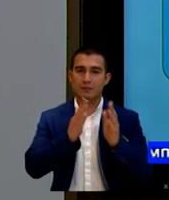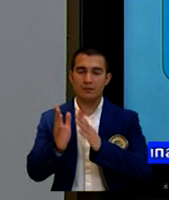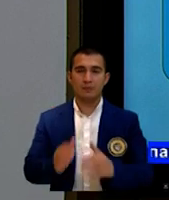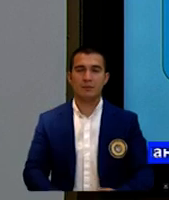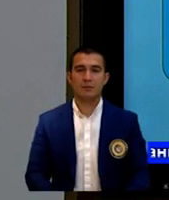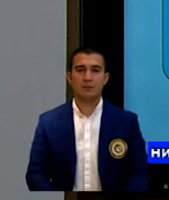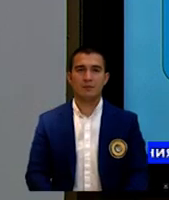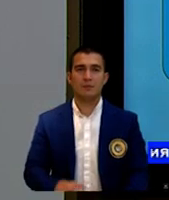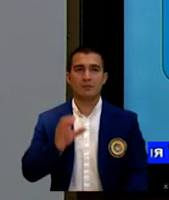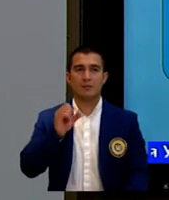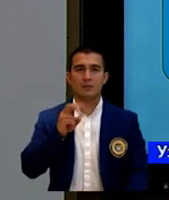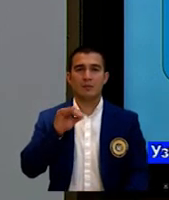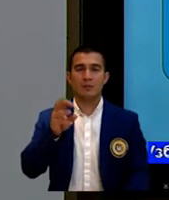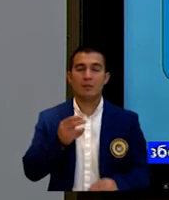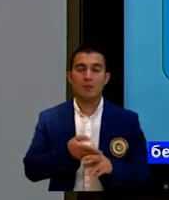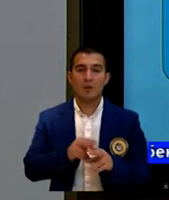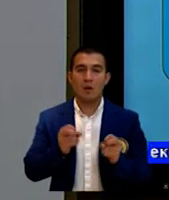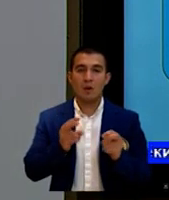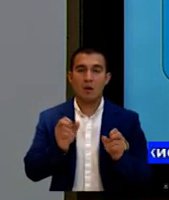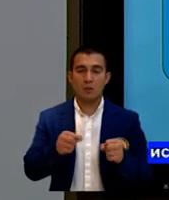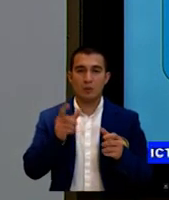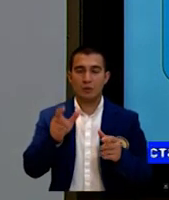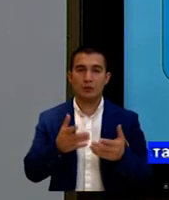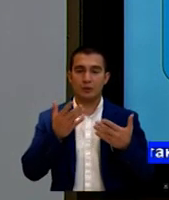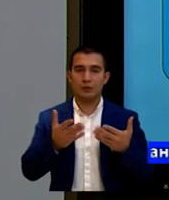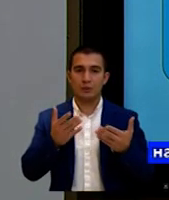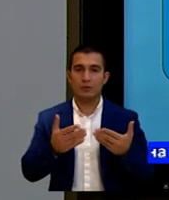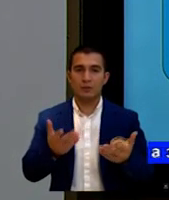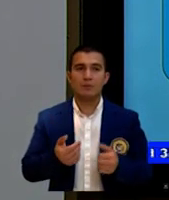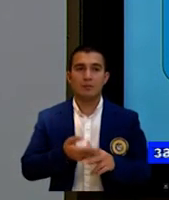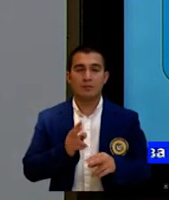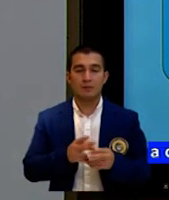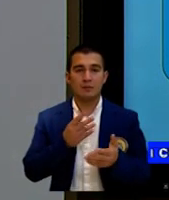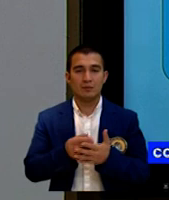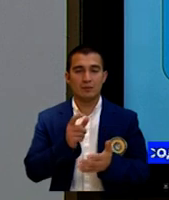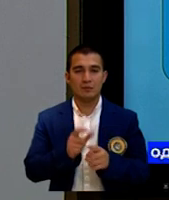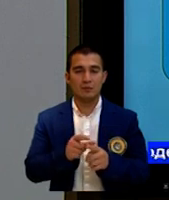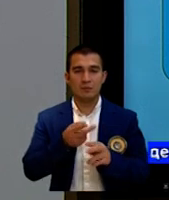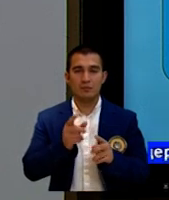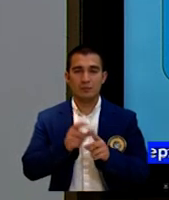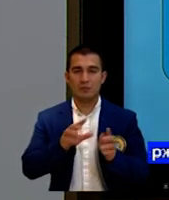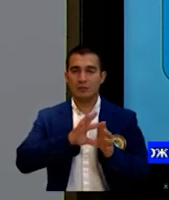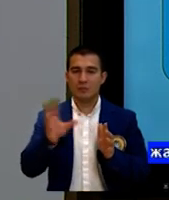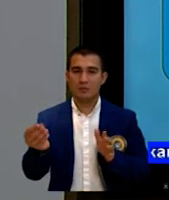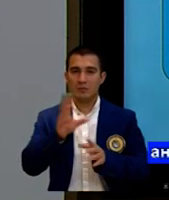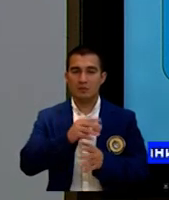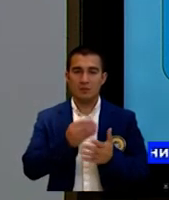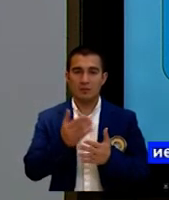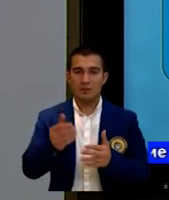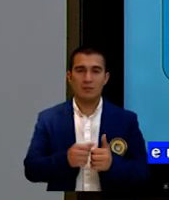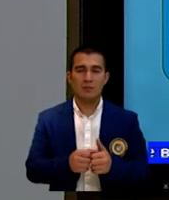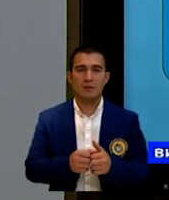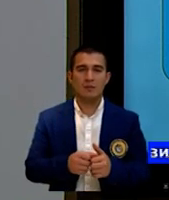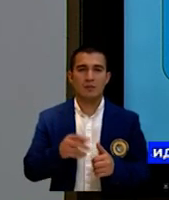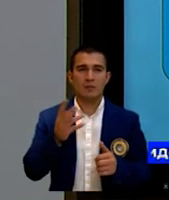Keyingisi Salima qanday o'qiyapti, deb so'radi onasi. Bu ham ko'chirma gapga xos bo'lgan gap. Endi esa